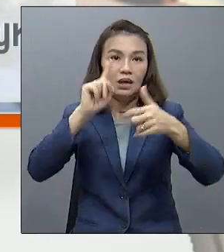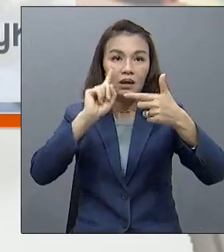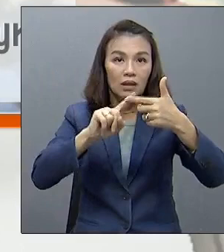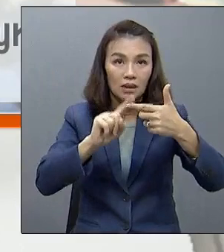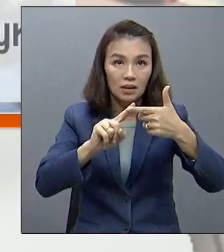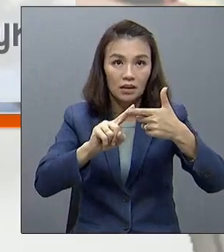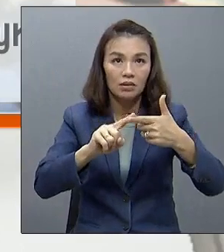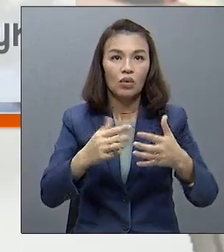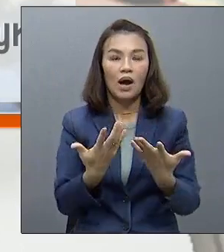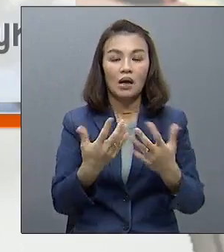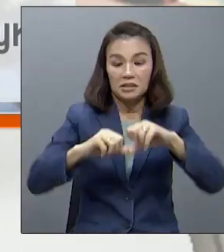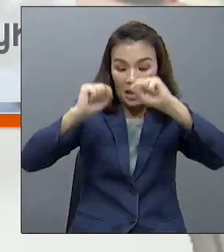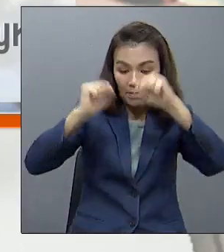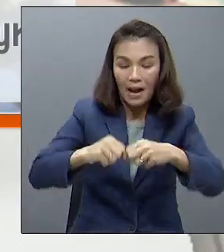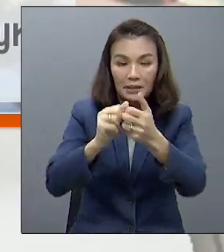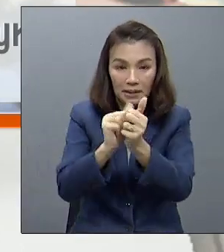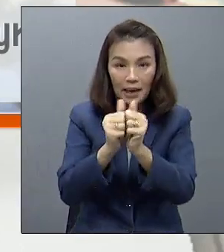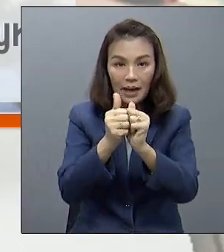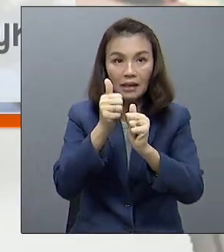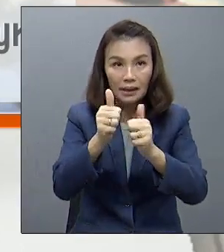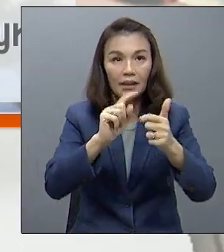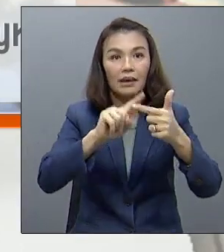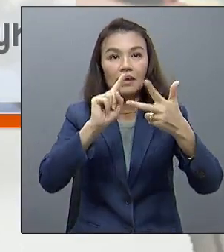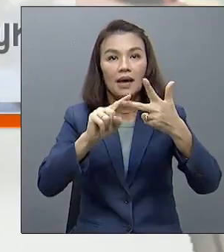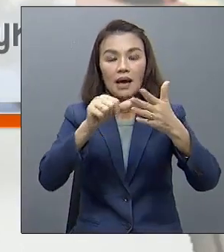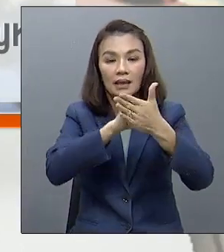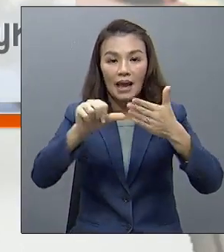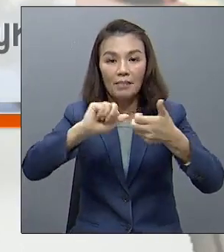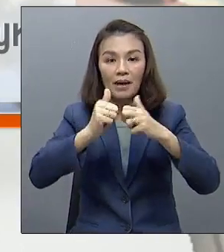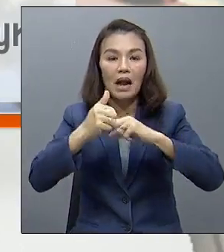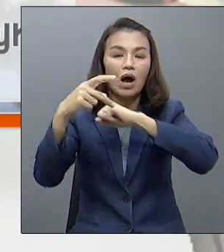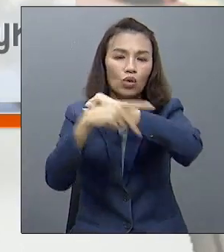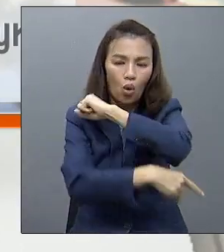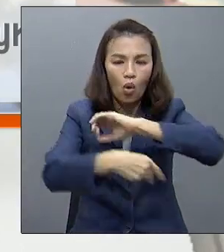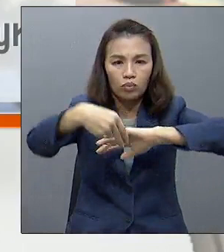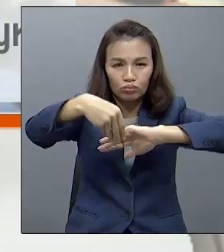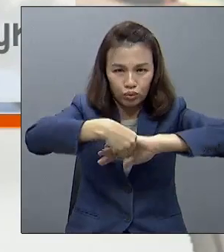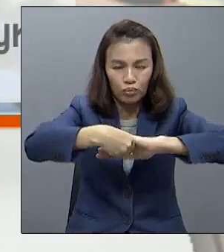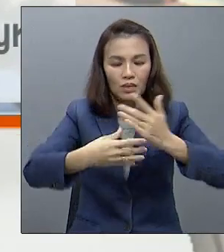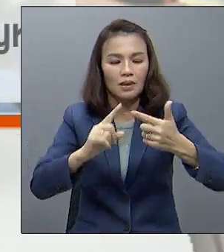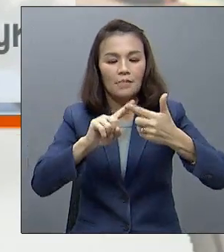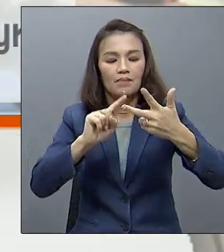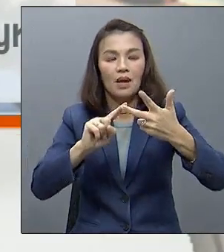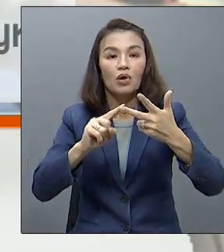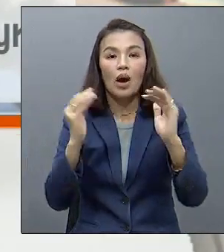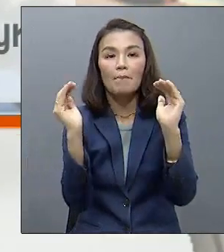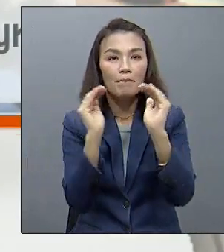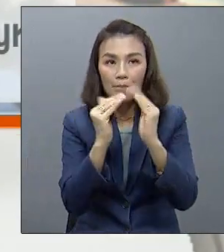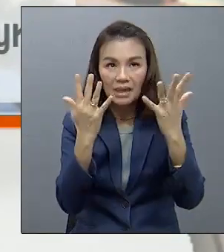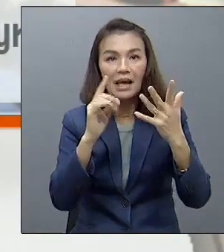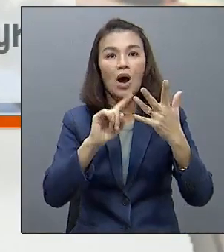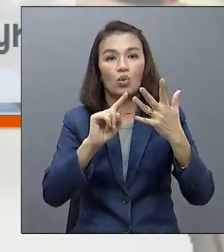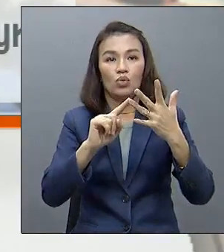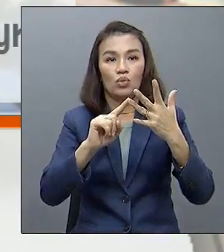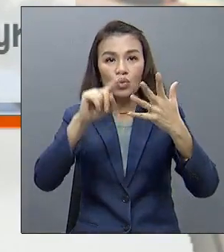การเพิ่มขีดความสามารถในการแข่งขันการแก้ปัญหาทุจริตคอรัปชั่นการแก้ปัญหาความเหลื่อมล้ำในภาคธุรกิจและการ